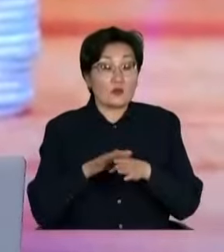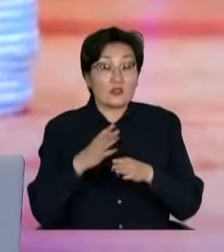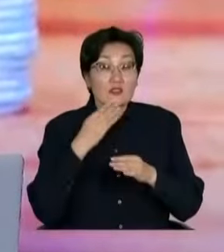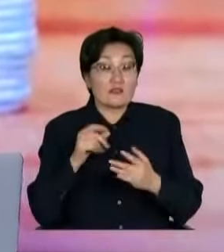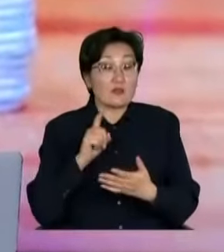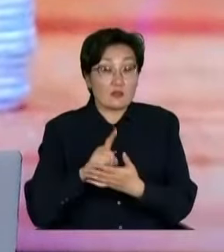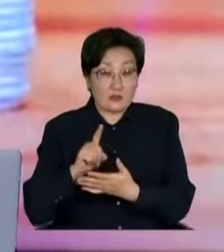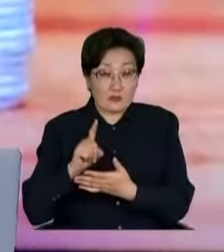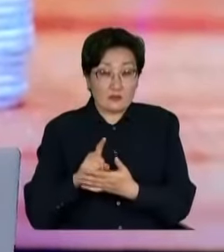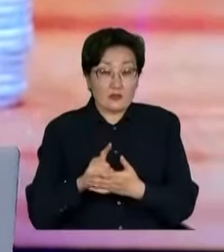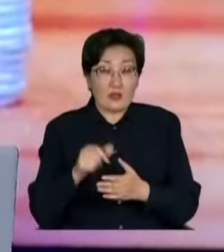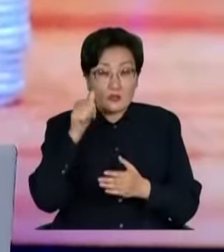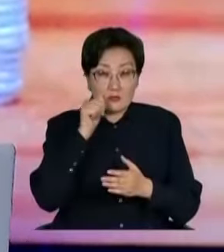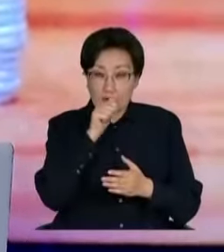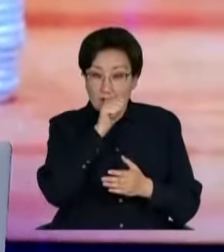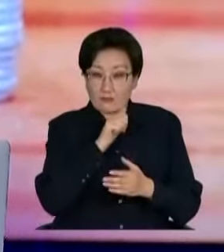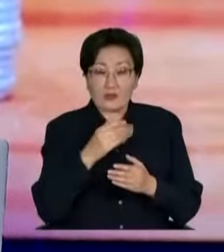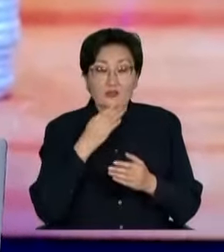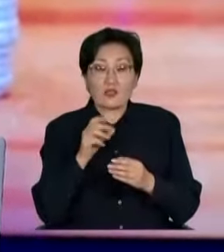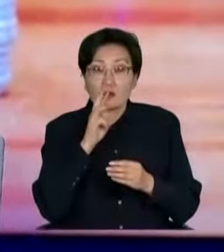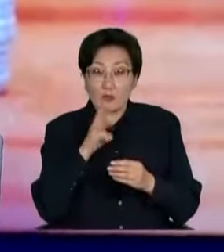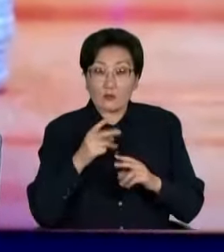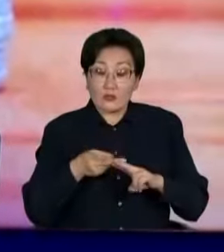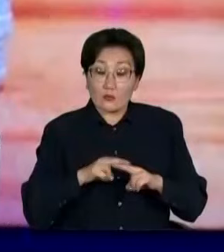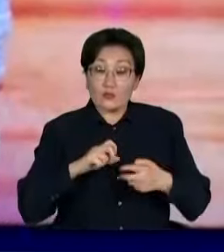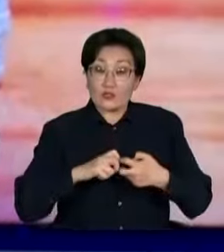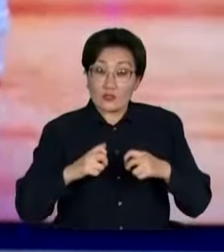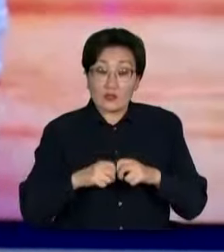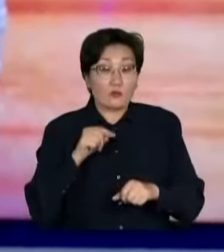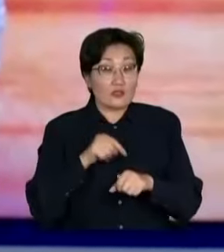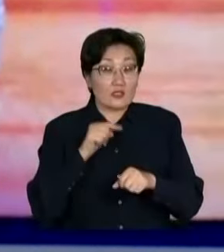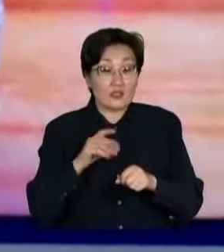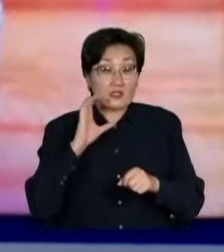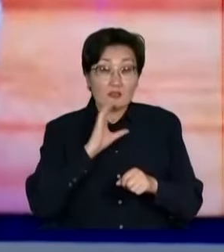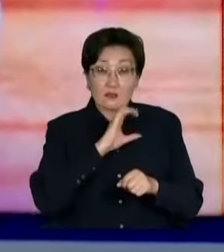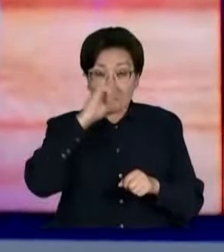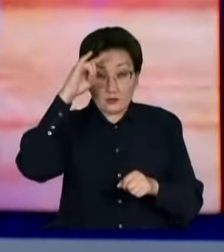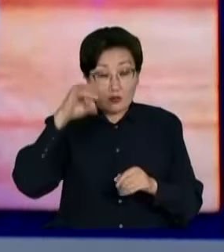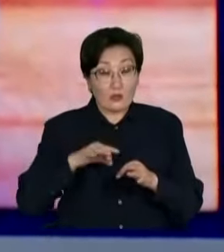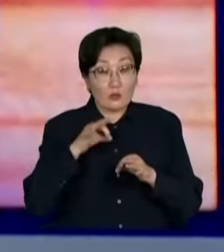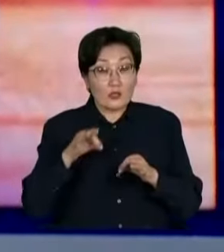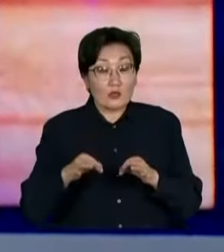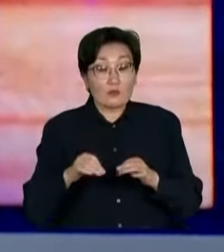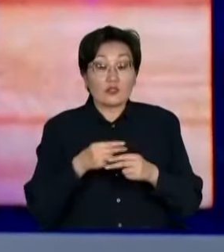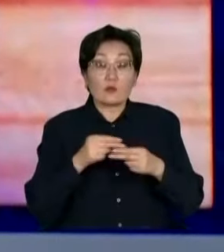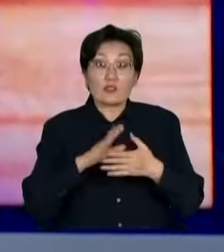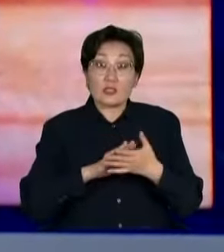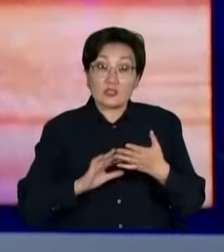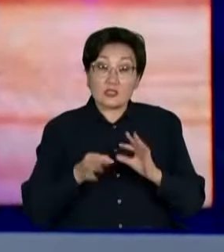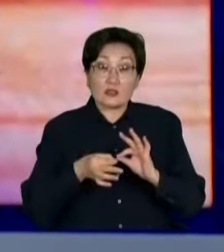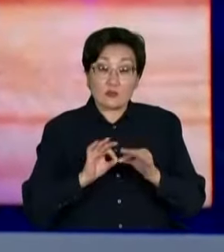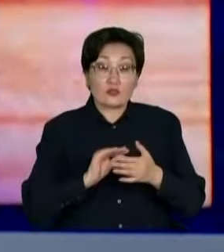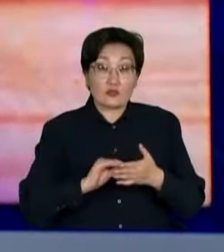свои обязанности скрывая доходы остро эта проблема ощущается и в северо-казахстанской области тему продолжит Наш